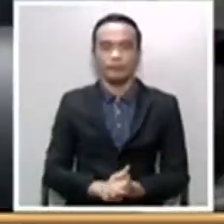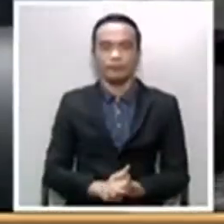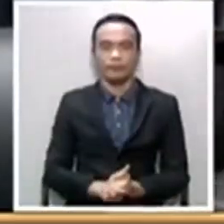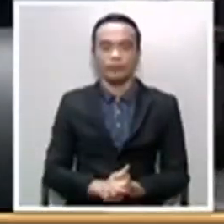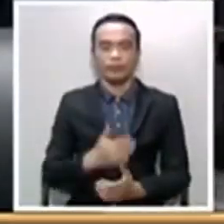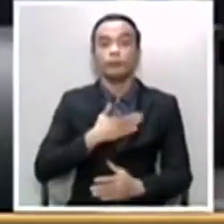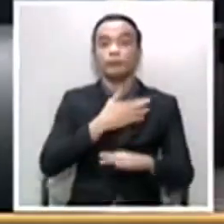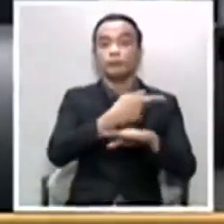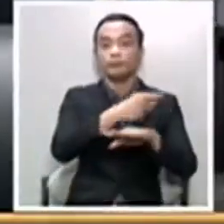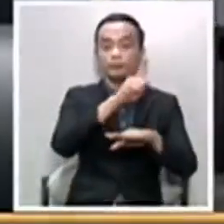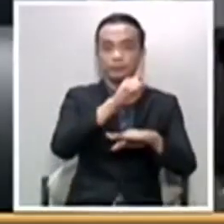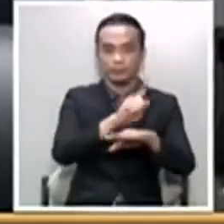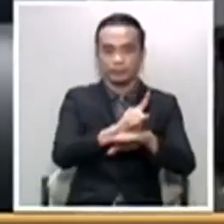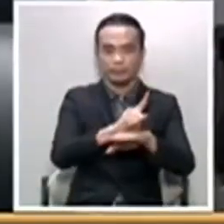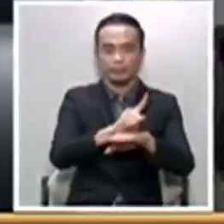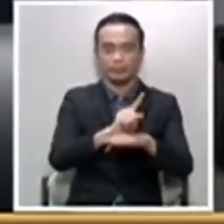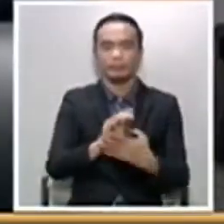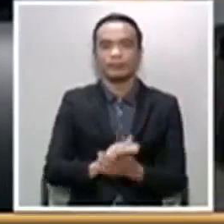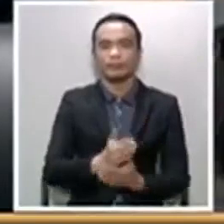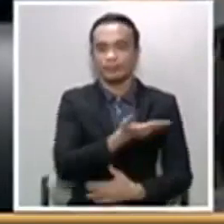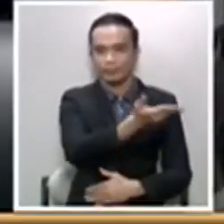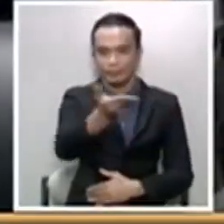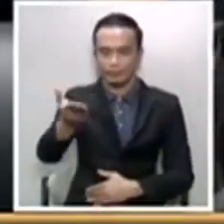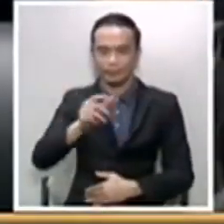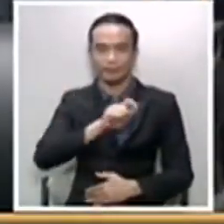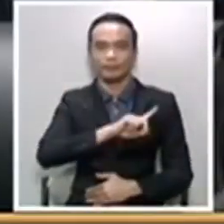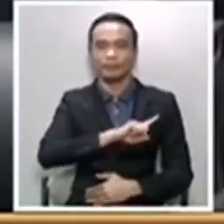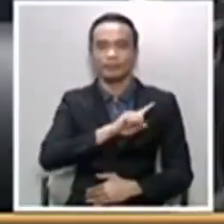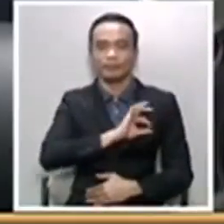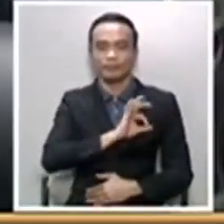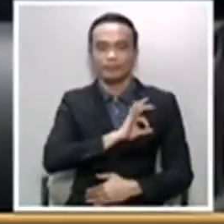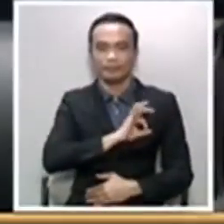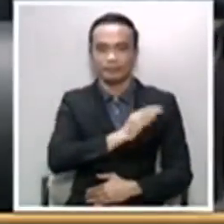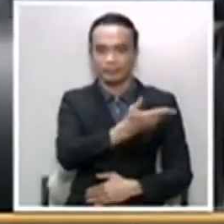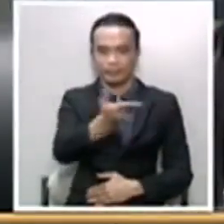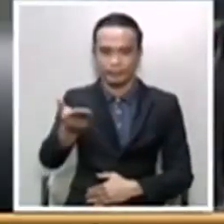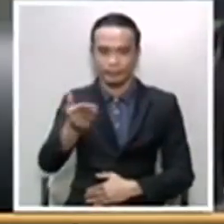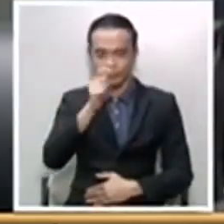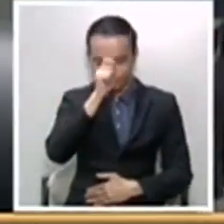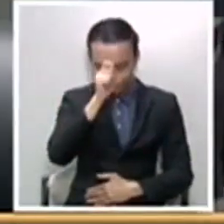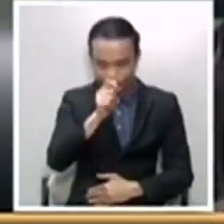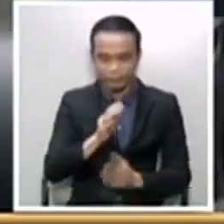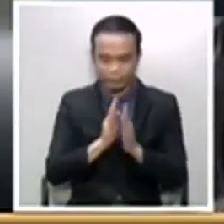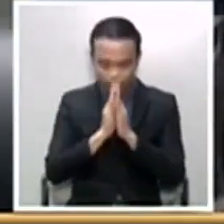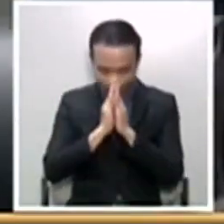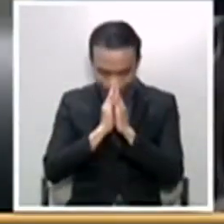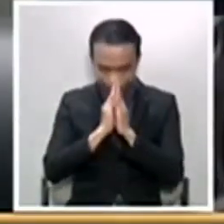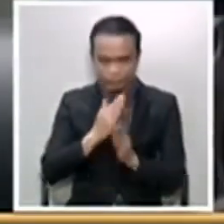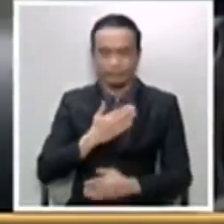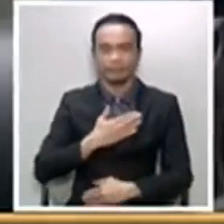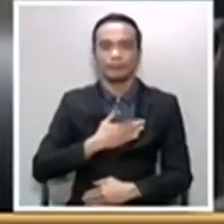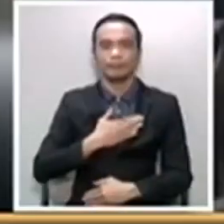หมัดนอมะทาย้ำว่าเข้าข่ายกระทำการขัดต่อจริยธรรมอย่างร้ายแรงจึงเตรียมที่จะเข้